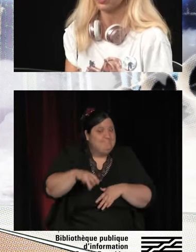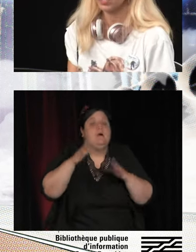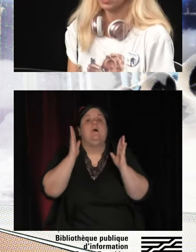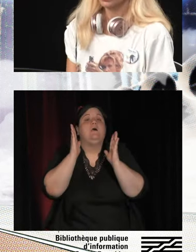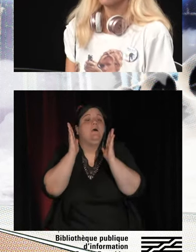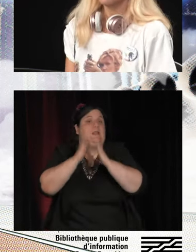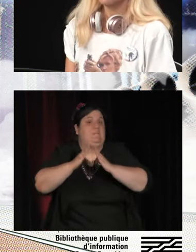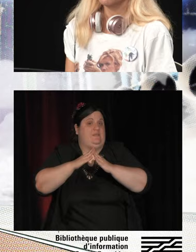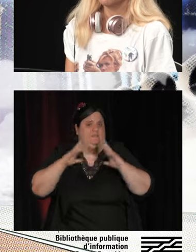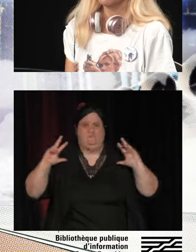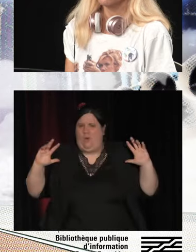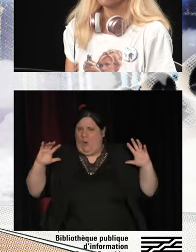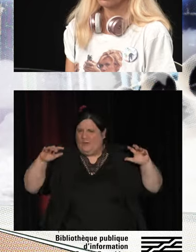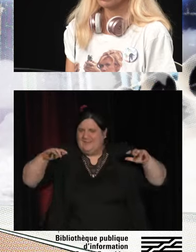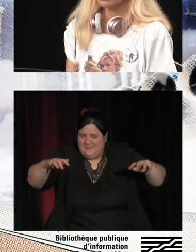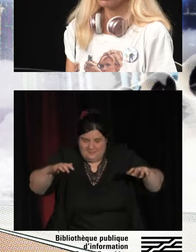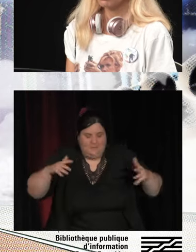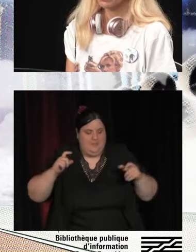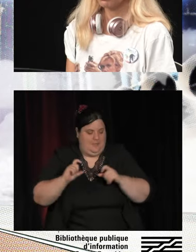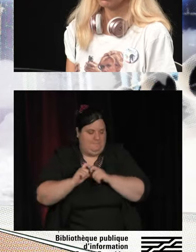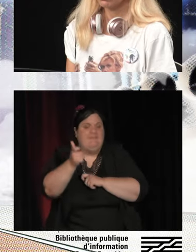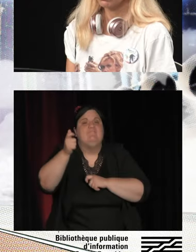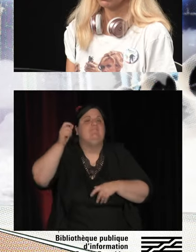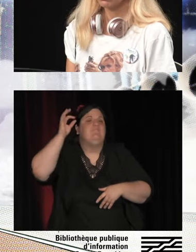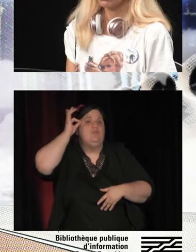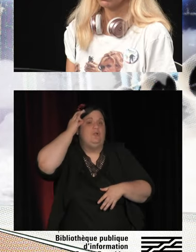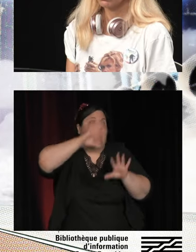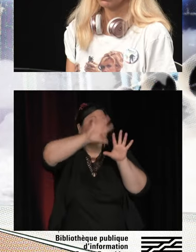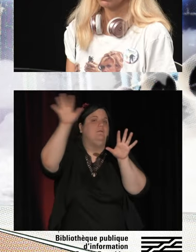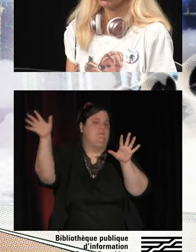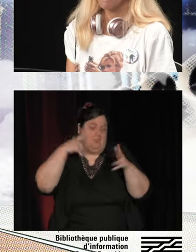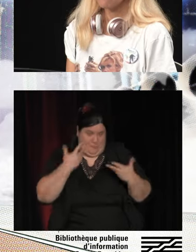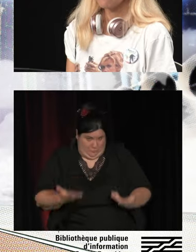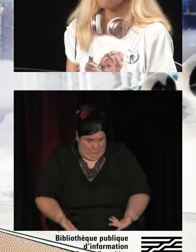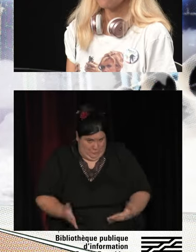Star World. Le problème étant que j'ai pas de plume.